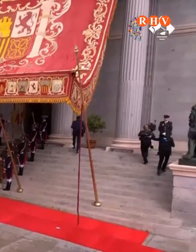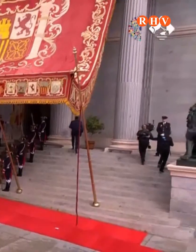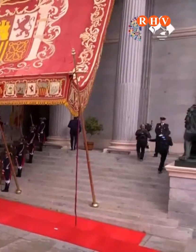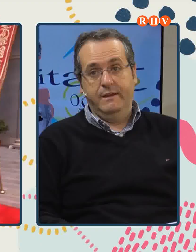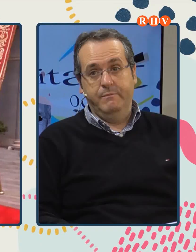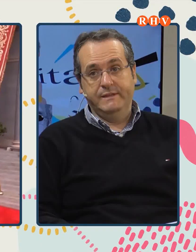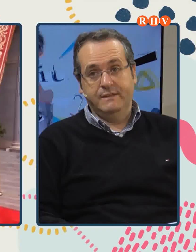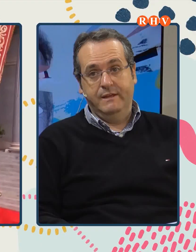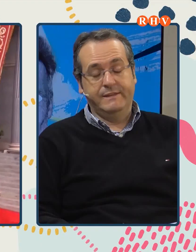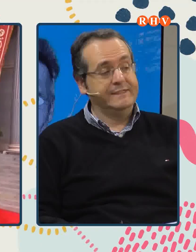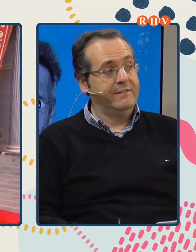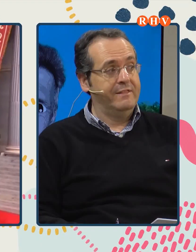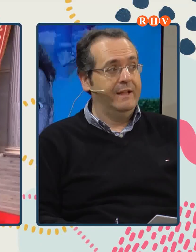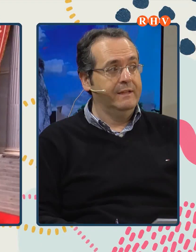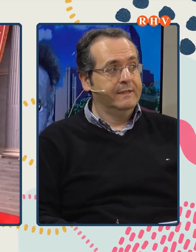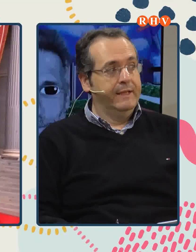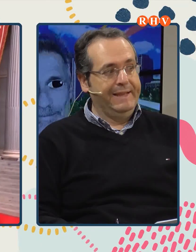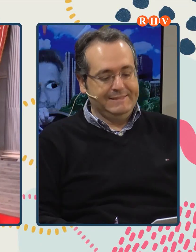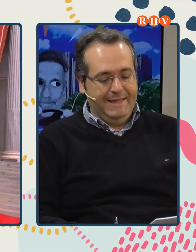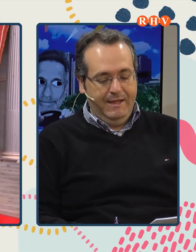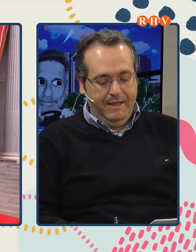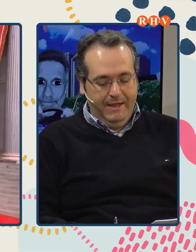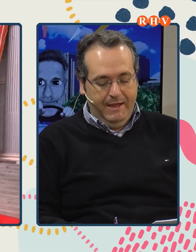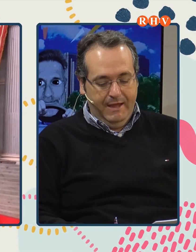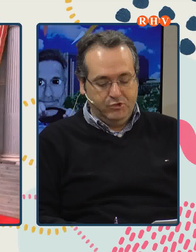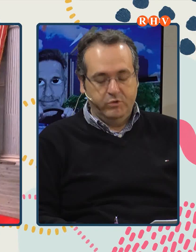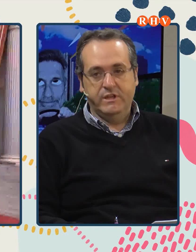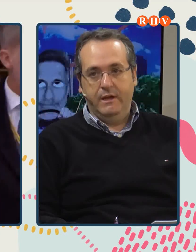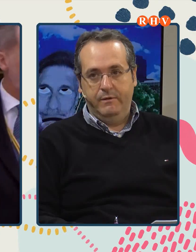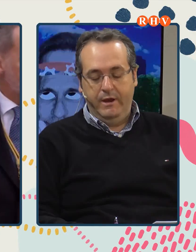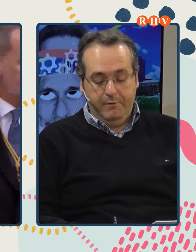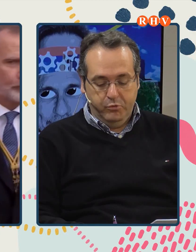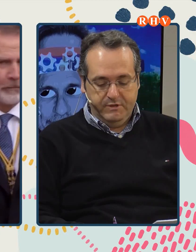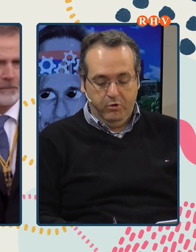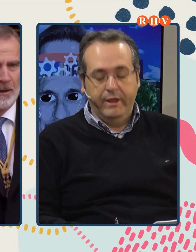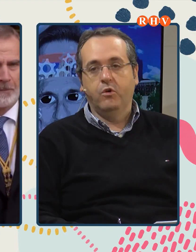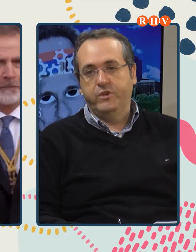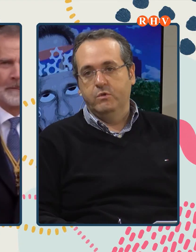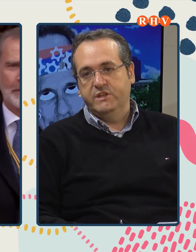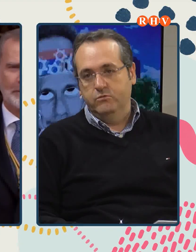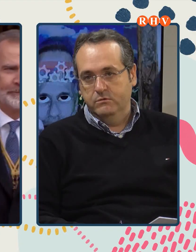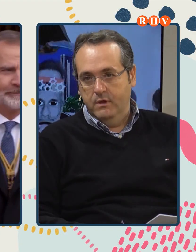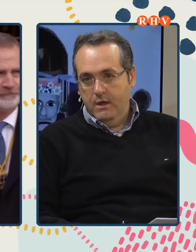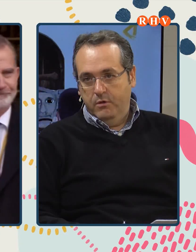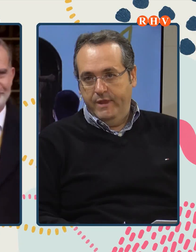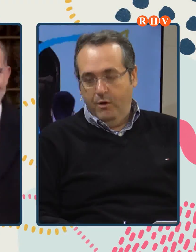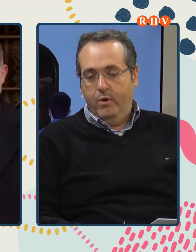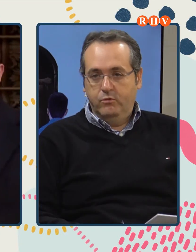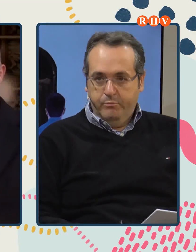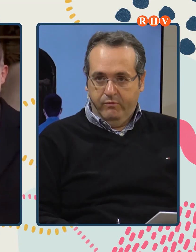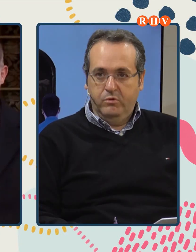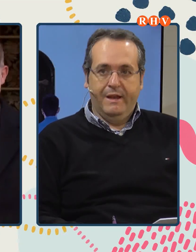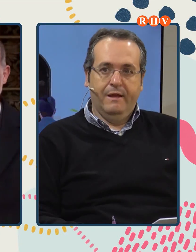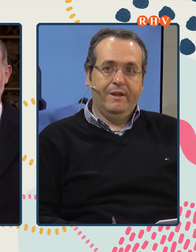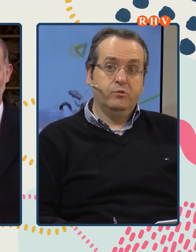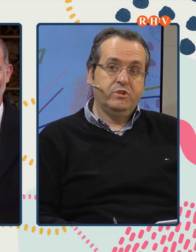diguem-ne, més transcendental està a Suïssa amb Puigdemont, que continua sent un delinqüent,